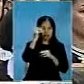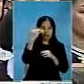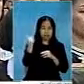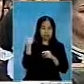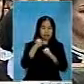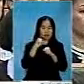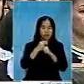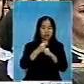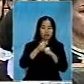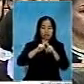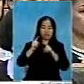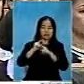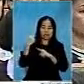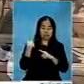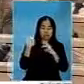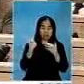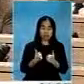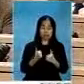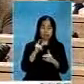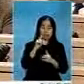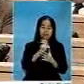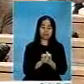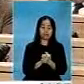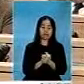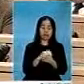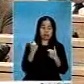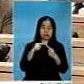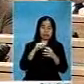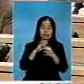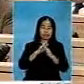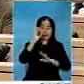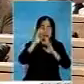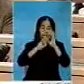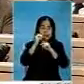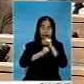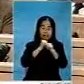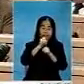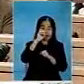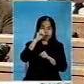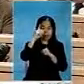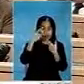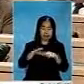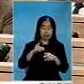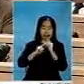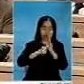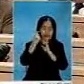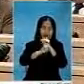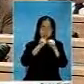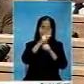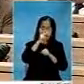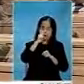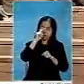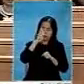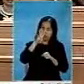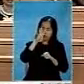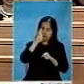ไม่เท่าทันแต่วันนี้ท่านประธานครับเราเป็นประชาธิปไตยมา81ปีแล้วนะครับตั้งแต่2475จนถึง